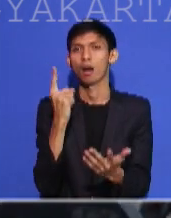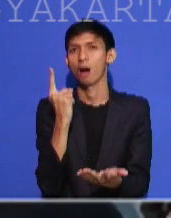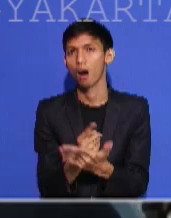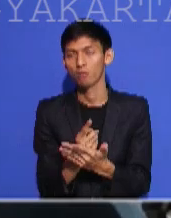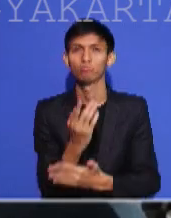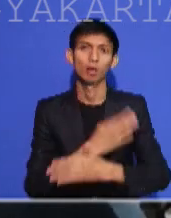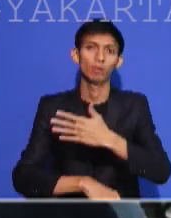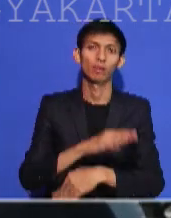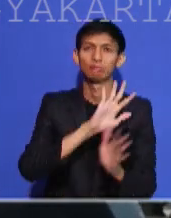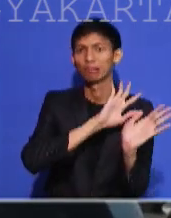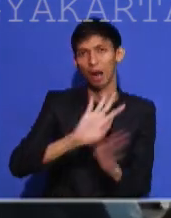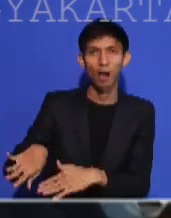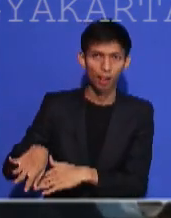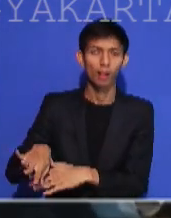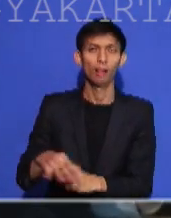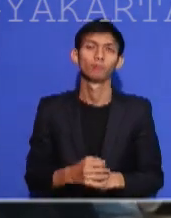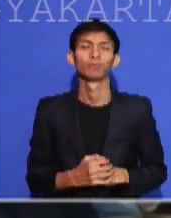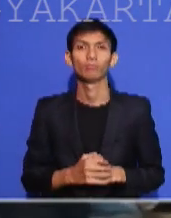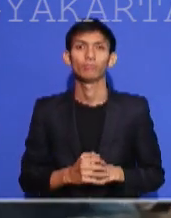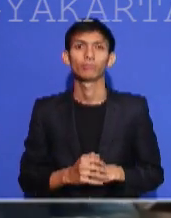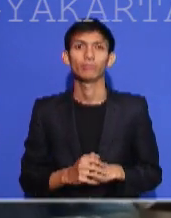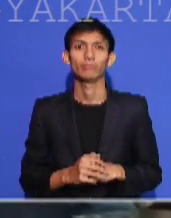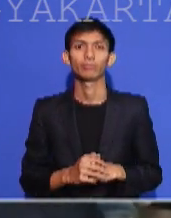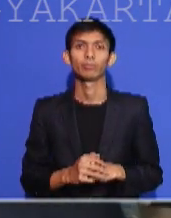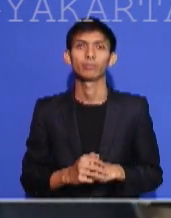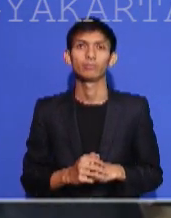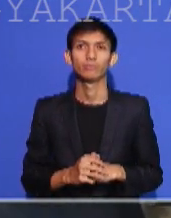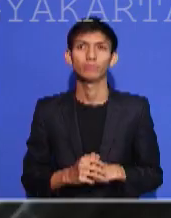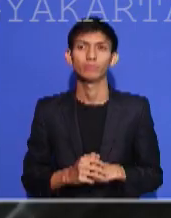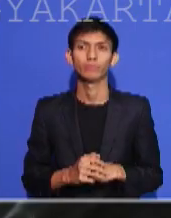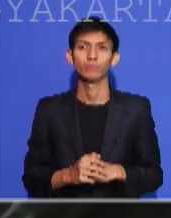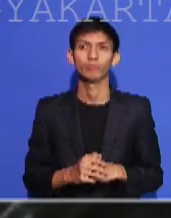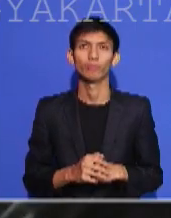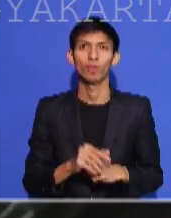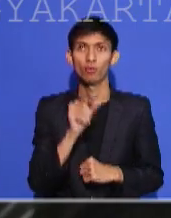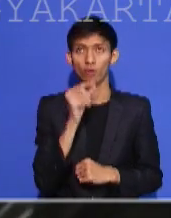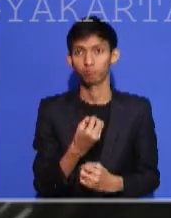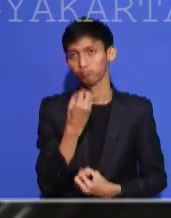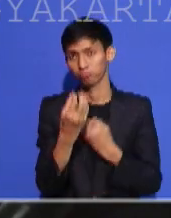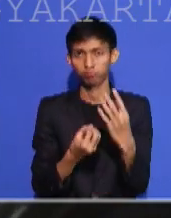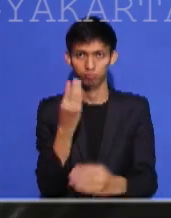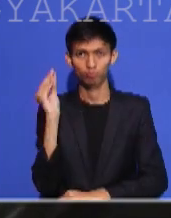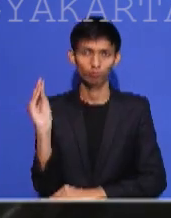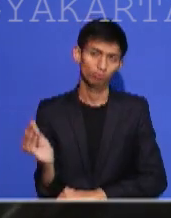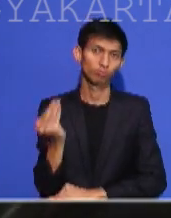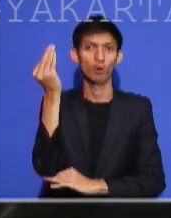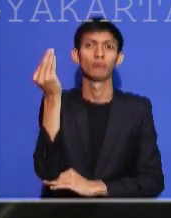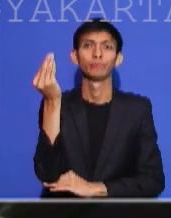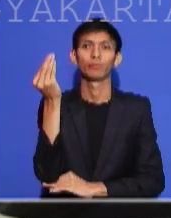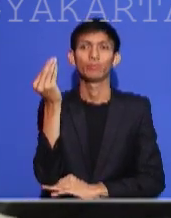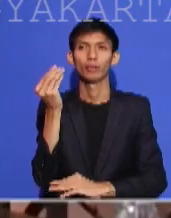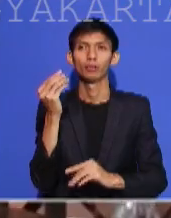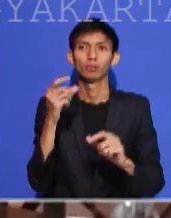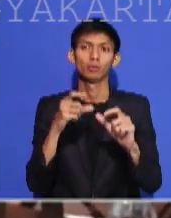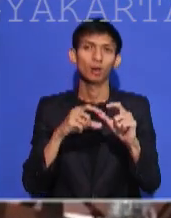fabel langsung dengan Mere semua hal itu diungkapkan direktur eksekutif sarana inklusi dan gerakan advokasi di